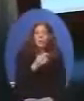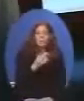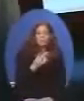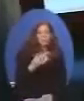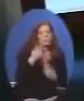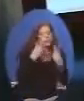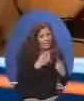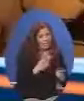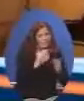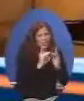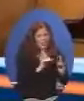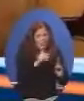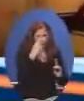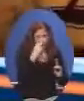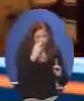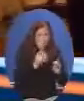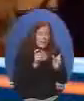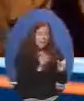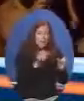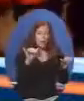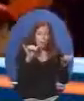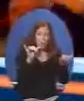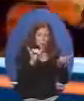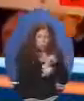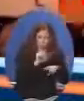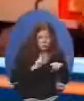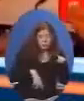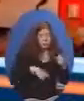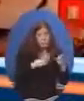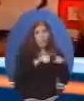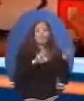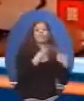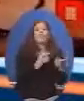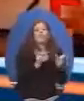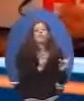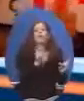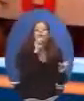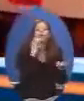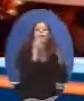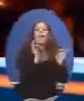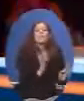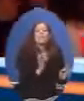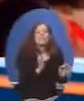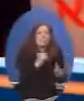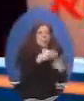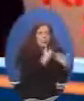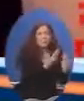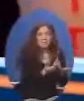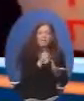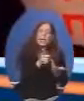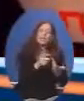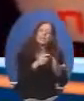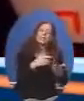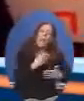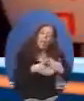תראה, הדרך שאתה מנסה למנוע טעויות, והטעויות הן בלתי נמנעות, כי אתה לא יודע מה המציאות צופנת, היא על ידי